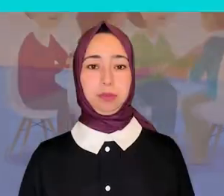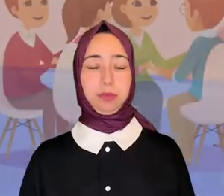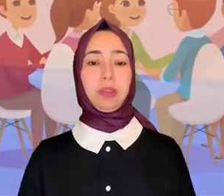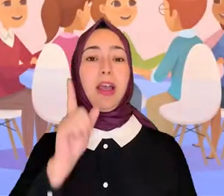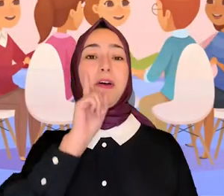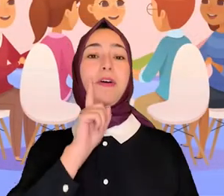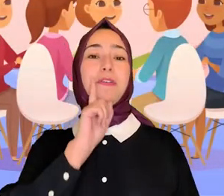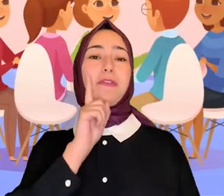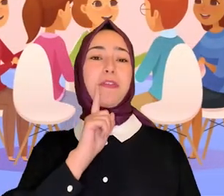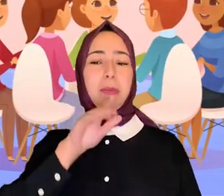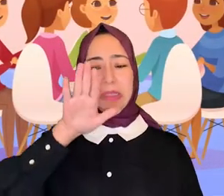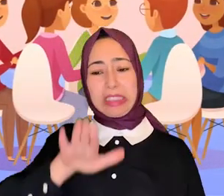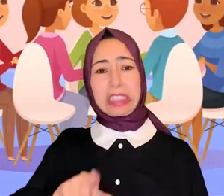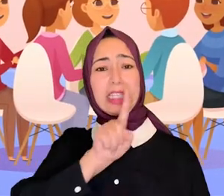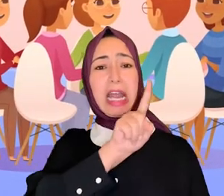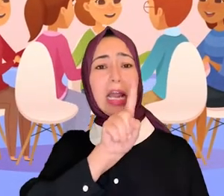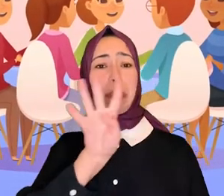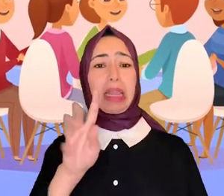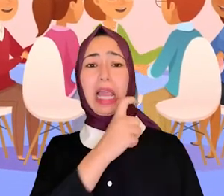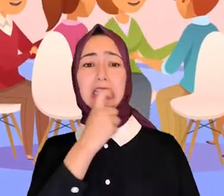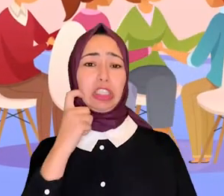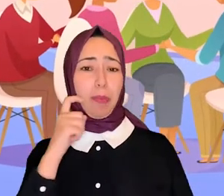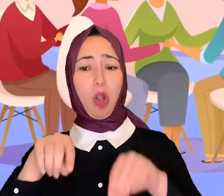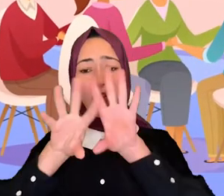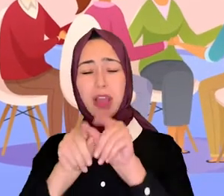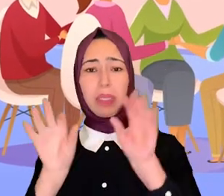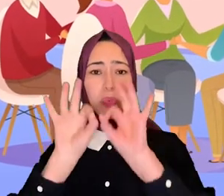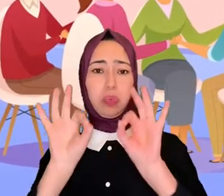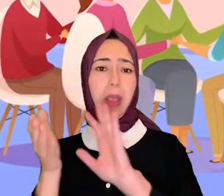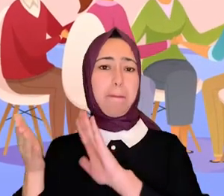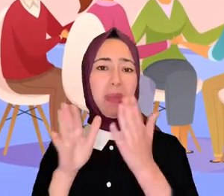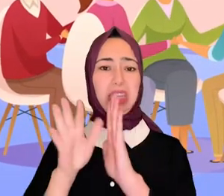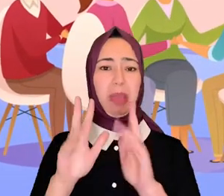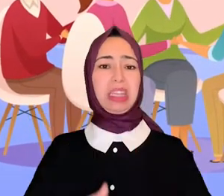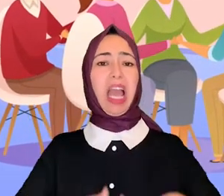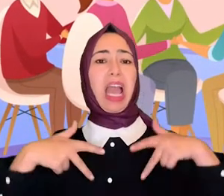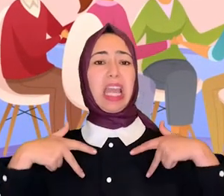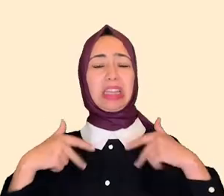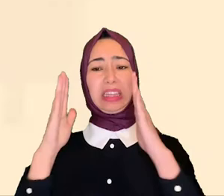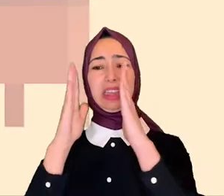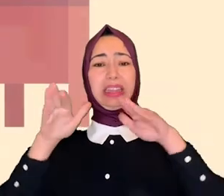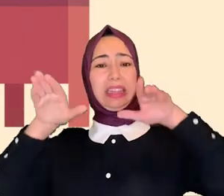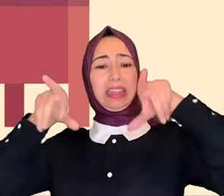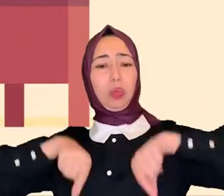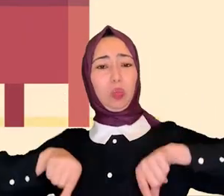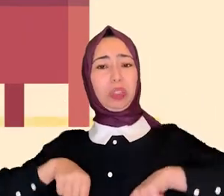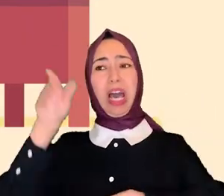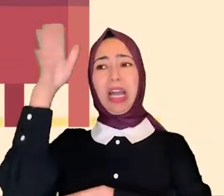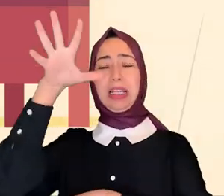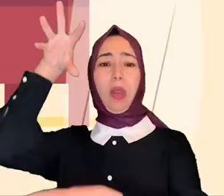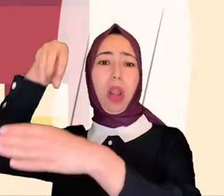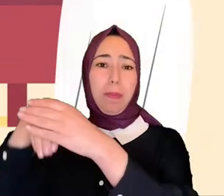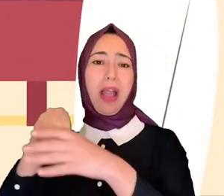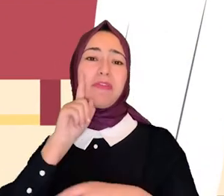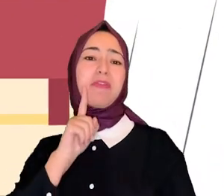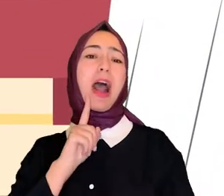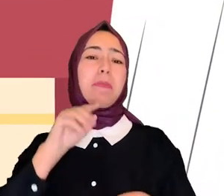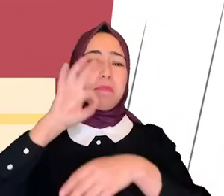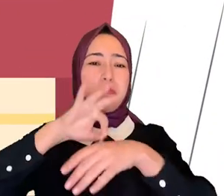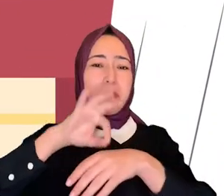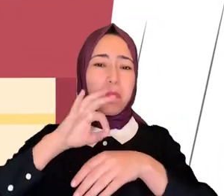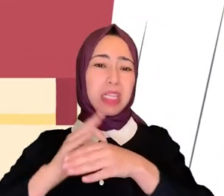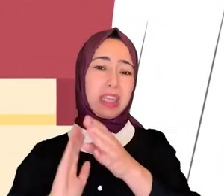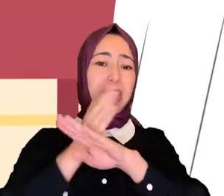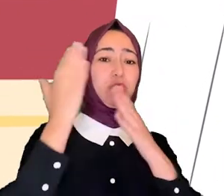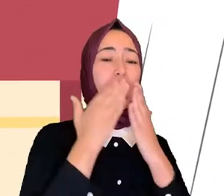أمل طفلة صغيرة عمرها 14 سنة فاقدة للسمن وتعيش في مركز مندمج للأطفال. نهار مشيت تقرأ وهي مريضة وعطست في